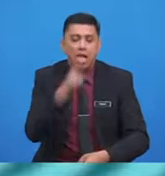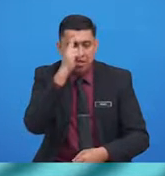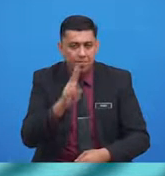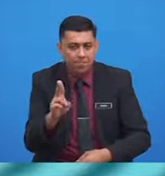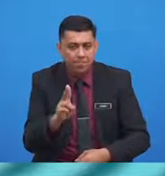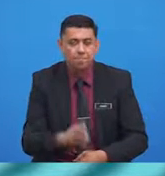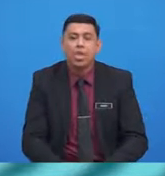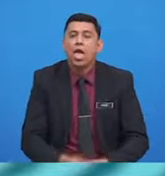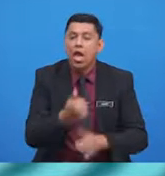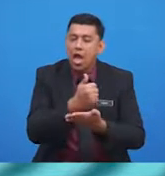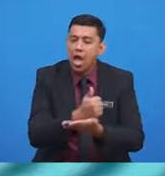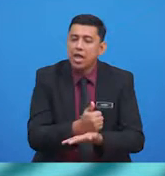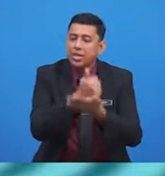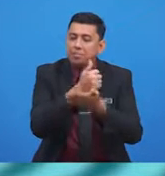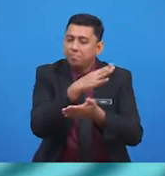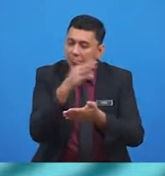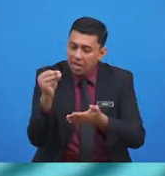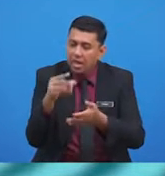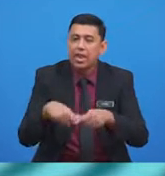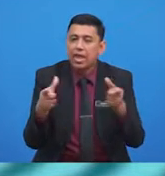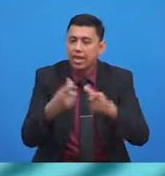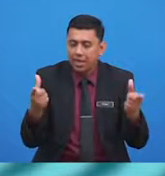cara hidup dan lain-lain lagi.